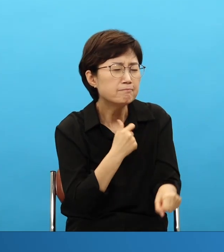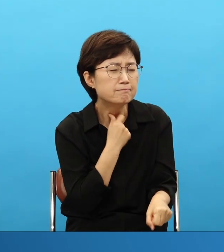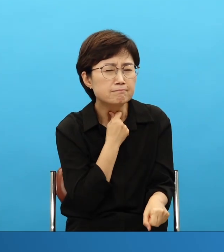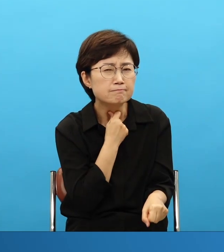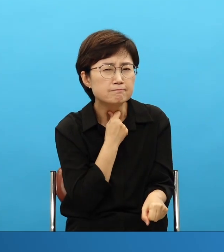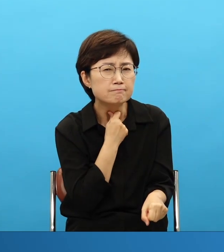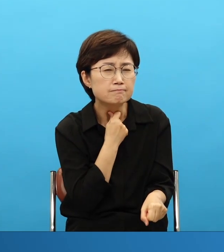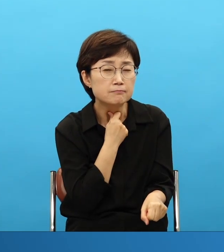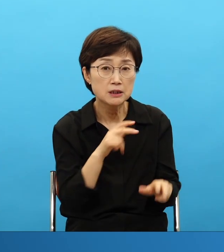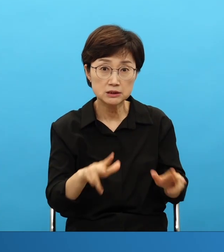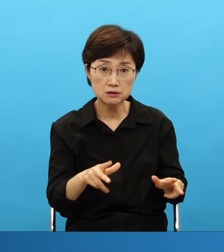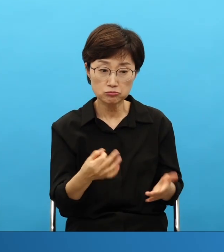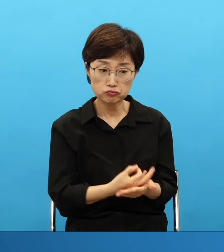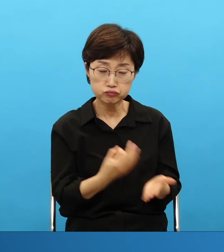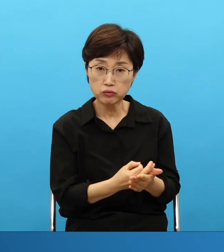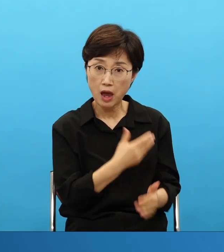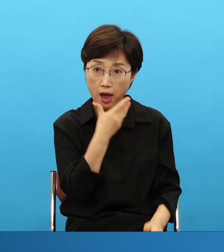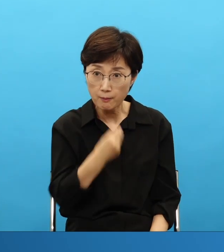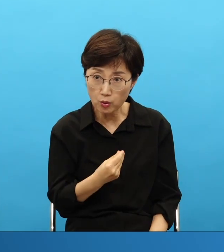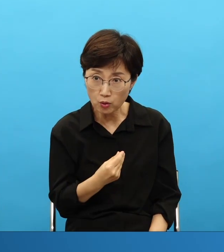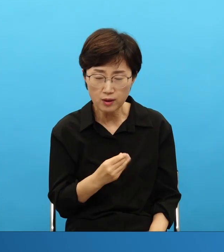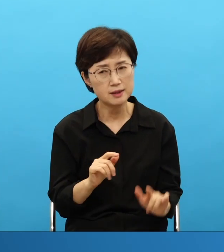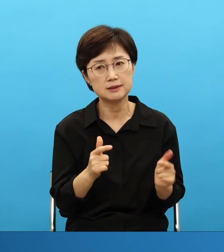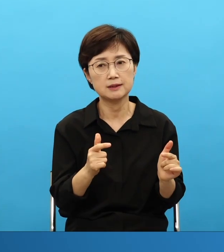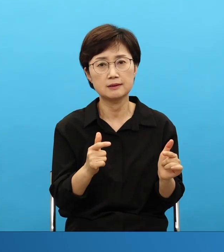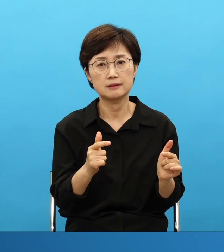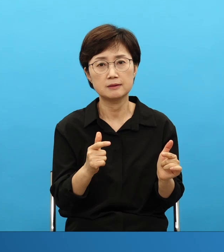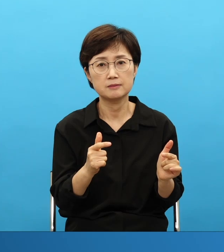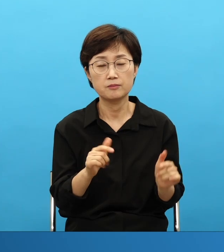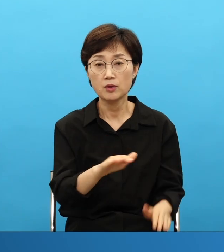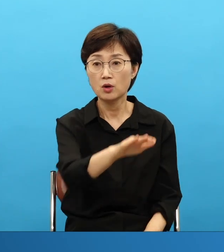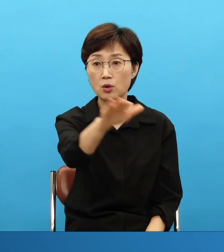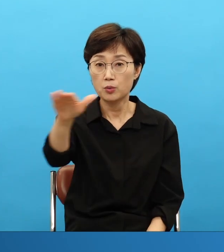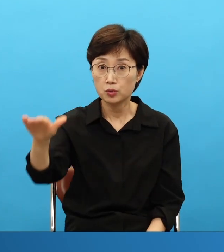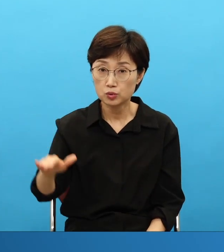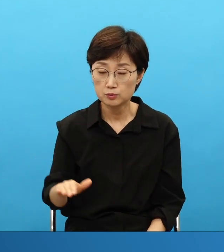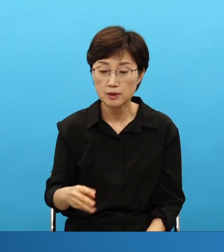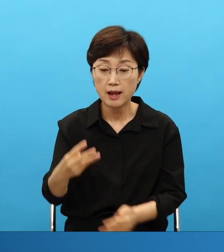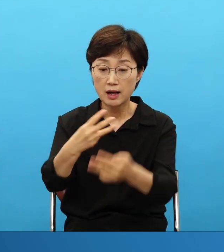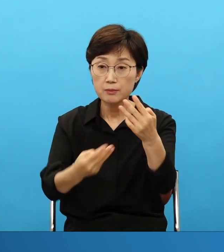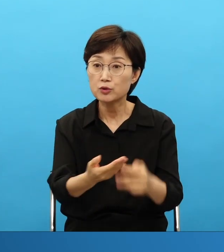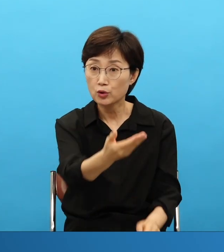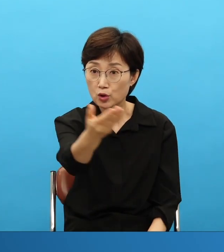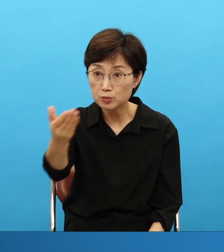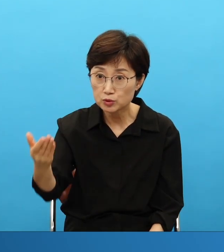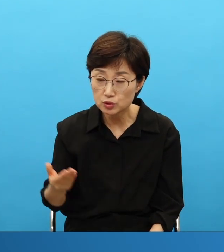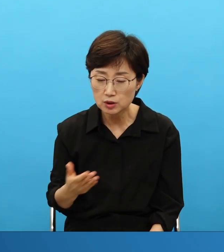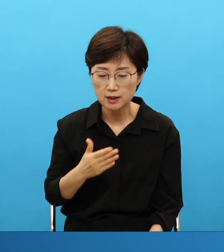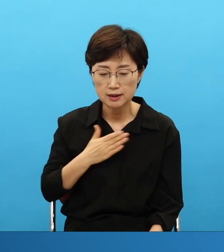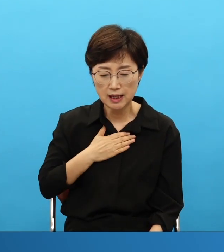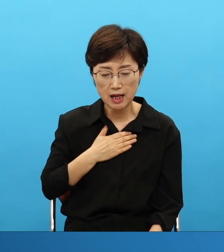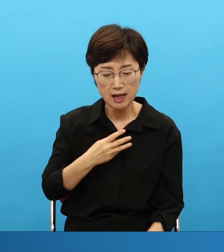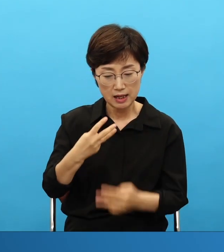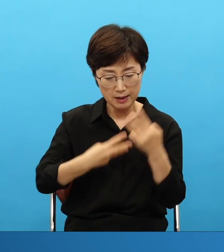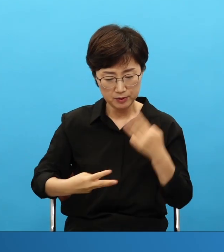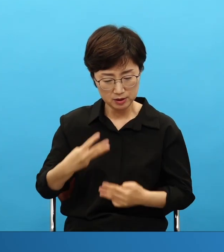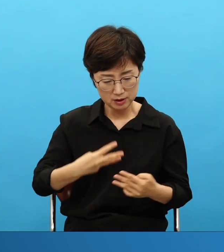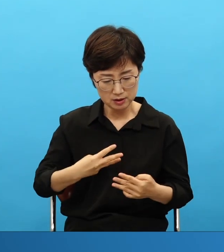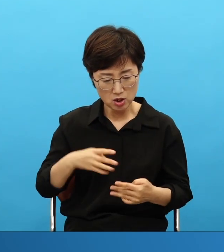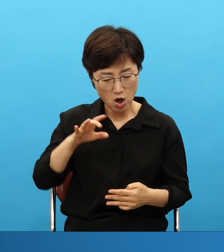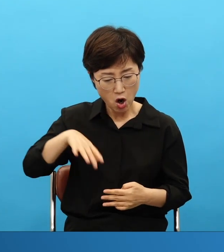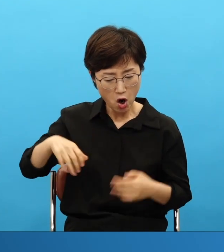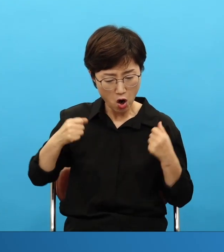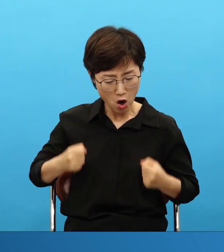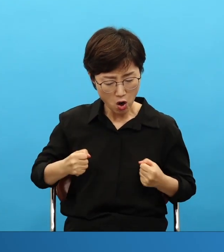있어요 저는 트게 이야기합니다 네가 어느 곳에 있든지 언약 잡고 기도할